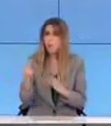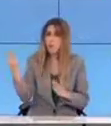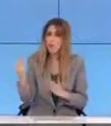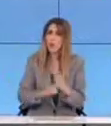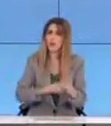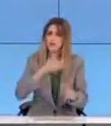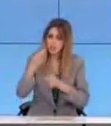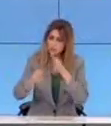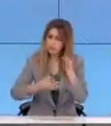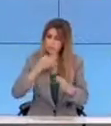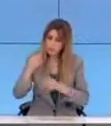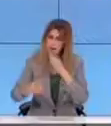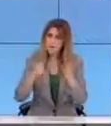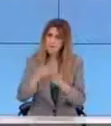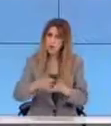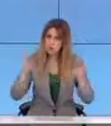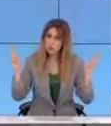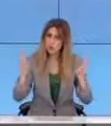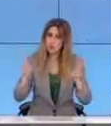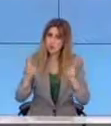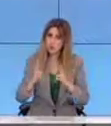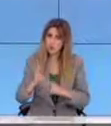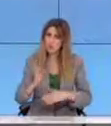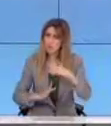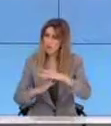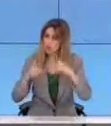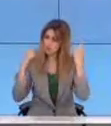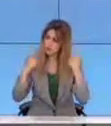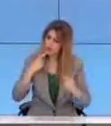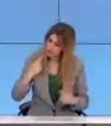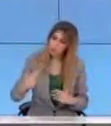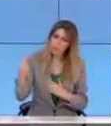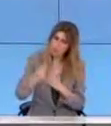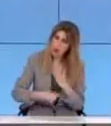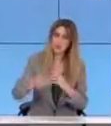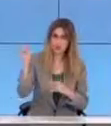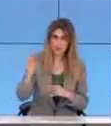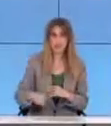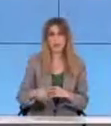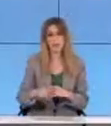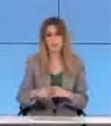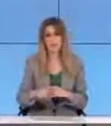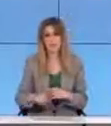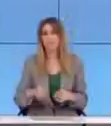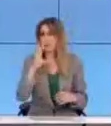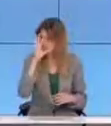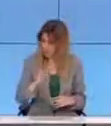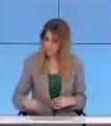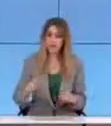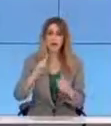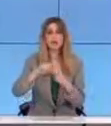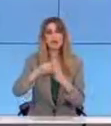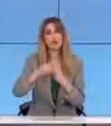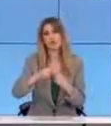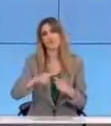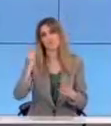εσείς να δρέψετε καρπούς από τις θυσίες όλων των προηγούμενων χρόνων. Ο πρώτος τομέας λοιπόν αφορά πράγματι τη μείωση της